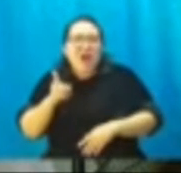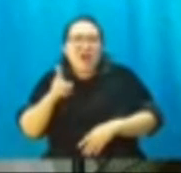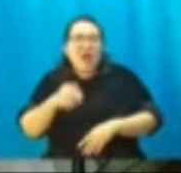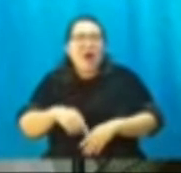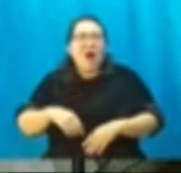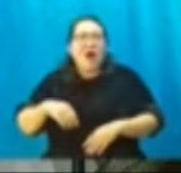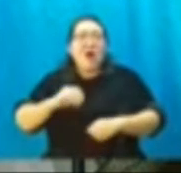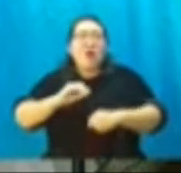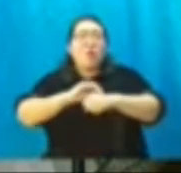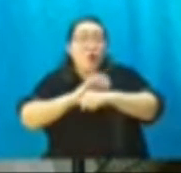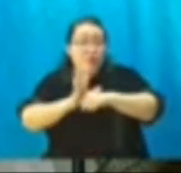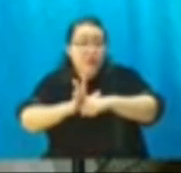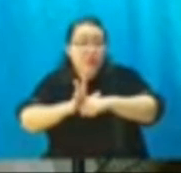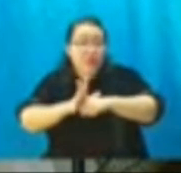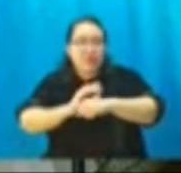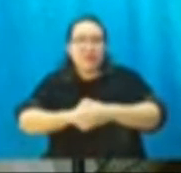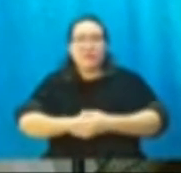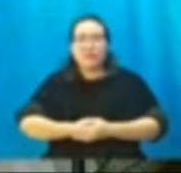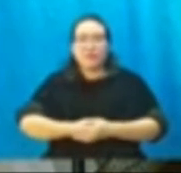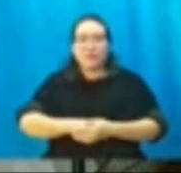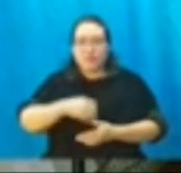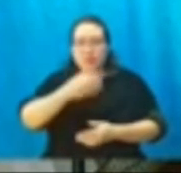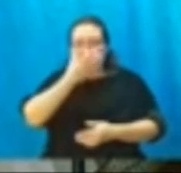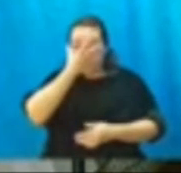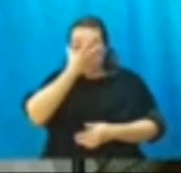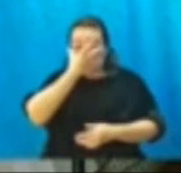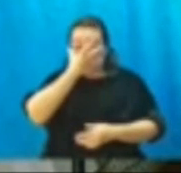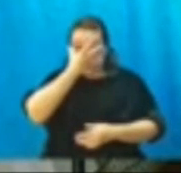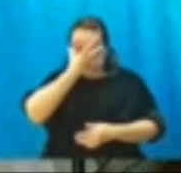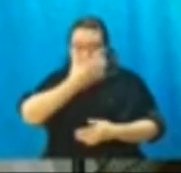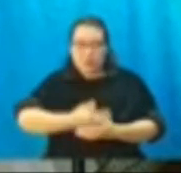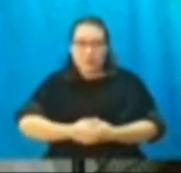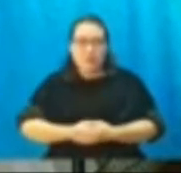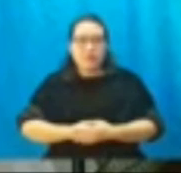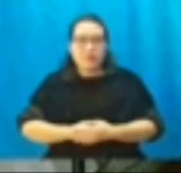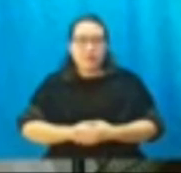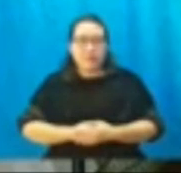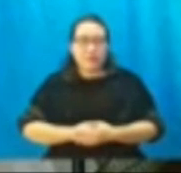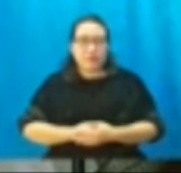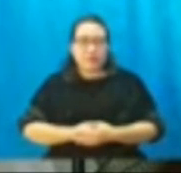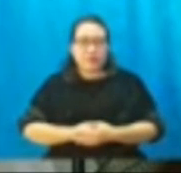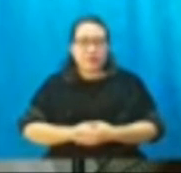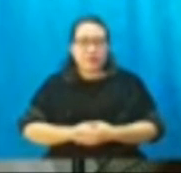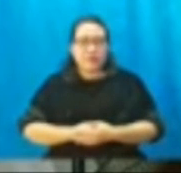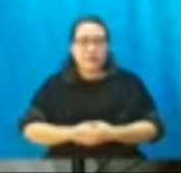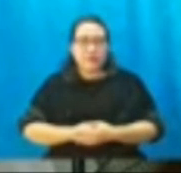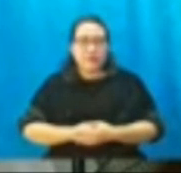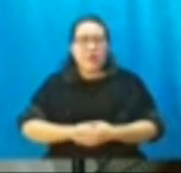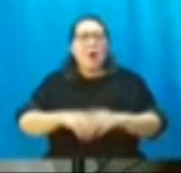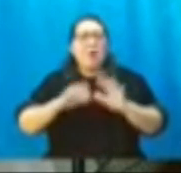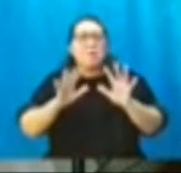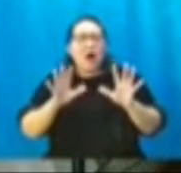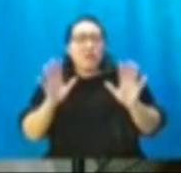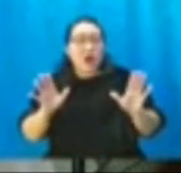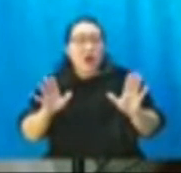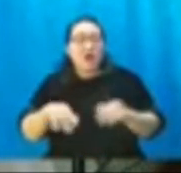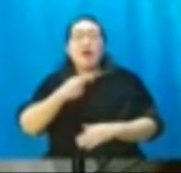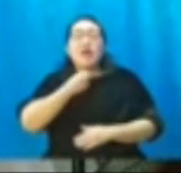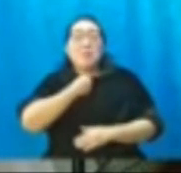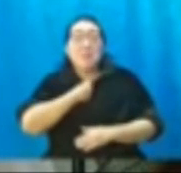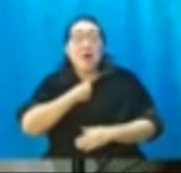menutupnya kita harus Tunggul 25 tahun tahbisan Oh begitu banyak imam yang meninggal